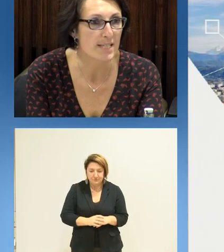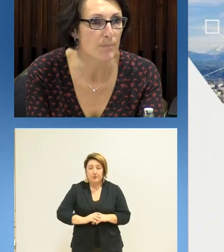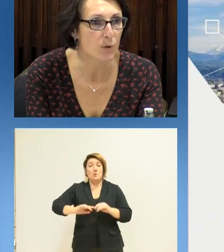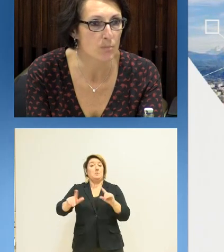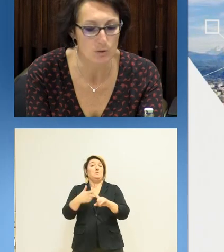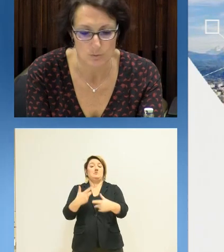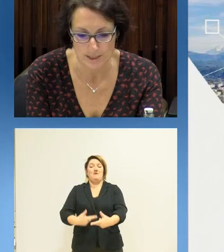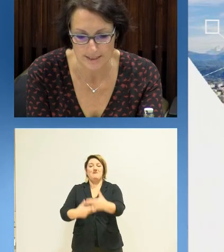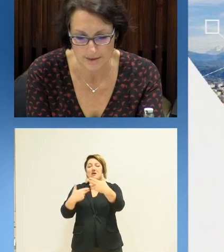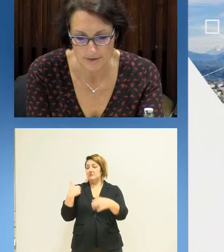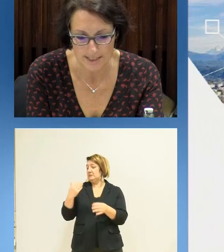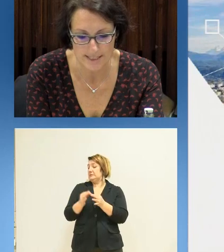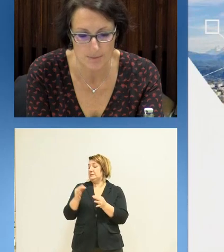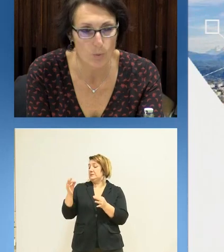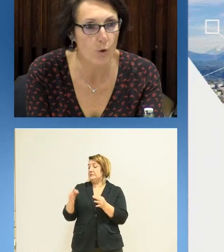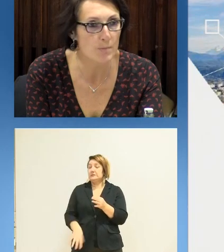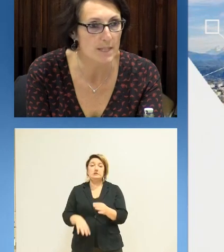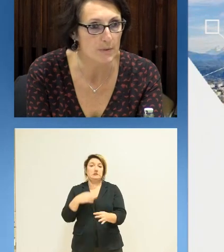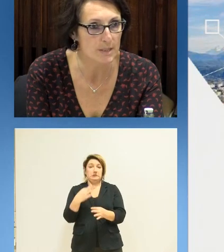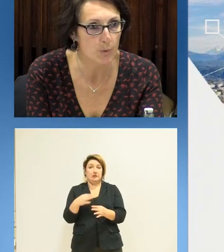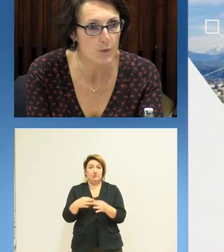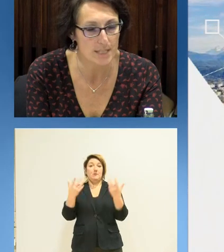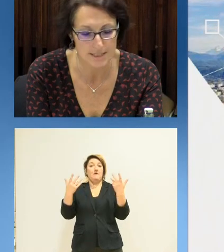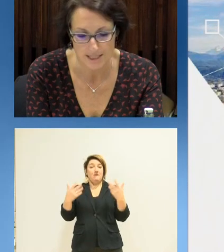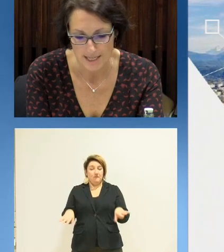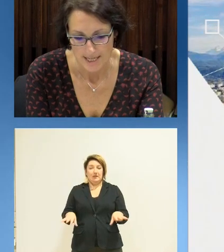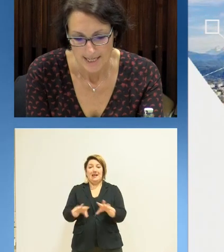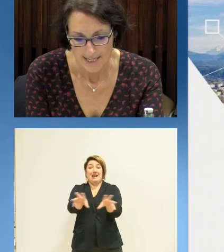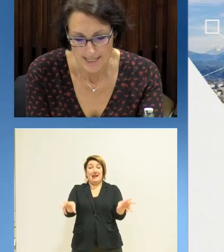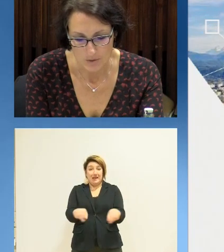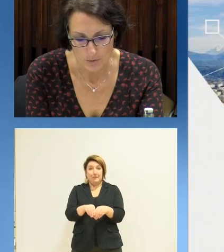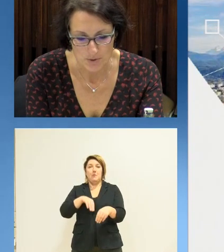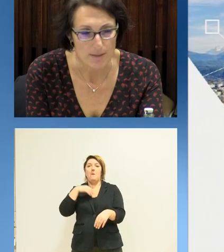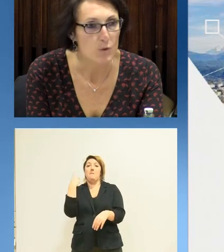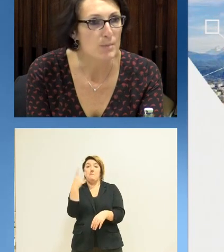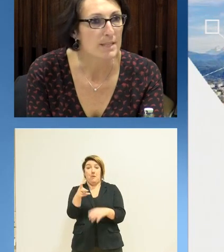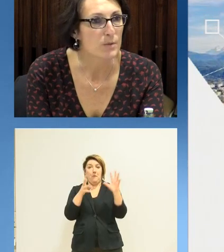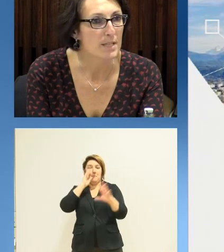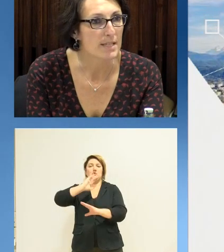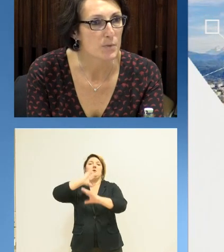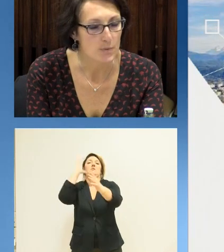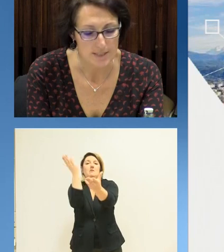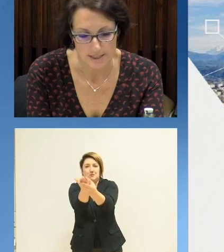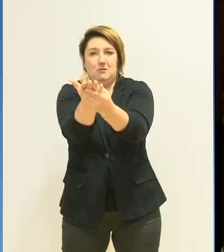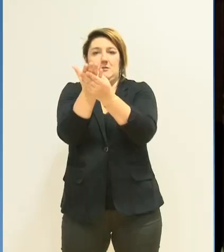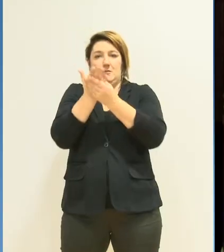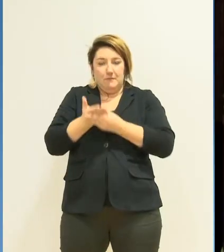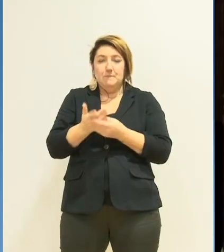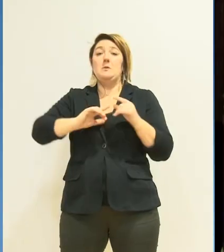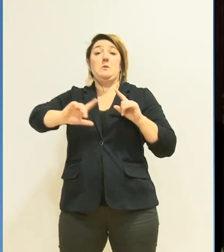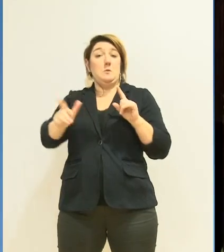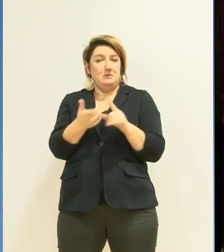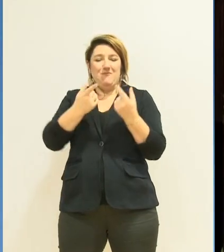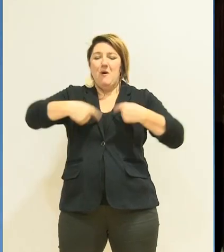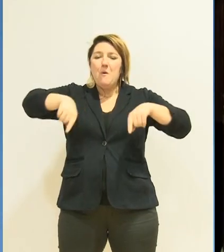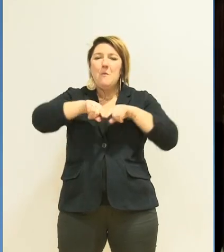au mois de septembre où les équipes ont remis des projets et le deuxième comité de sélection s'est réuni